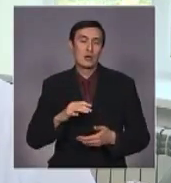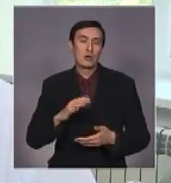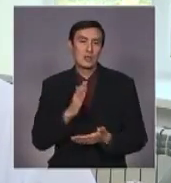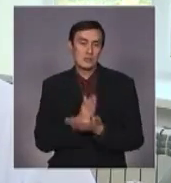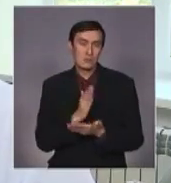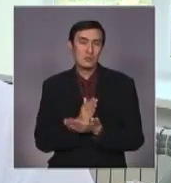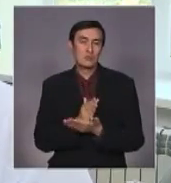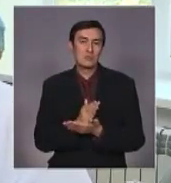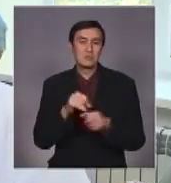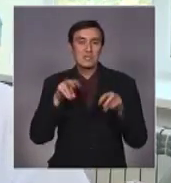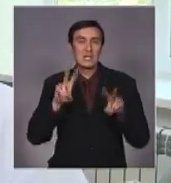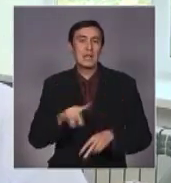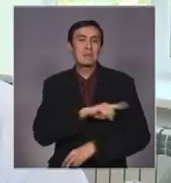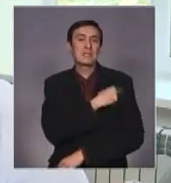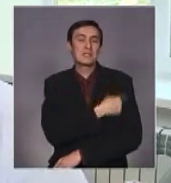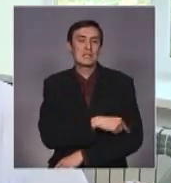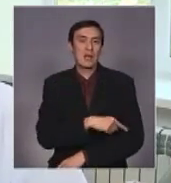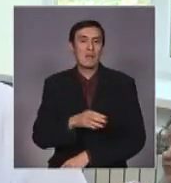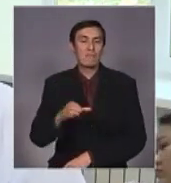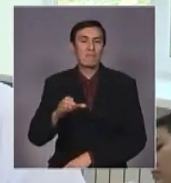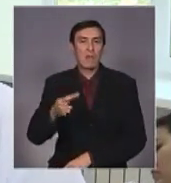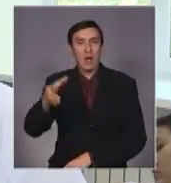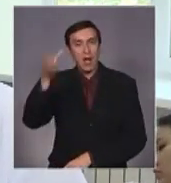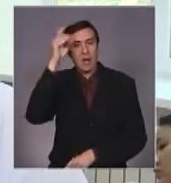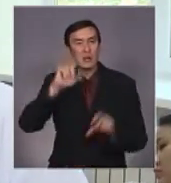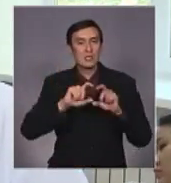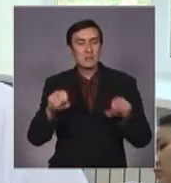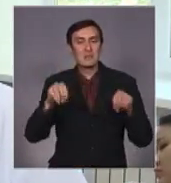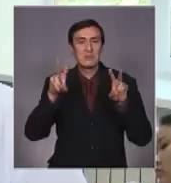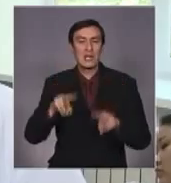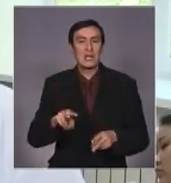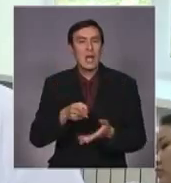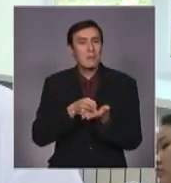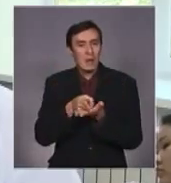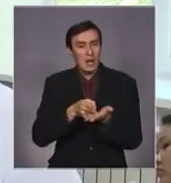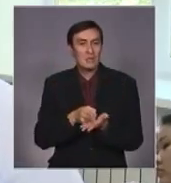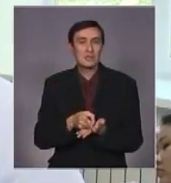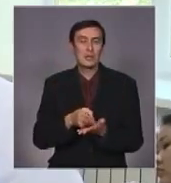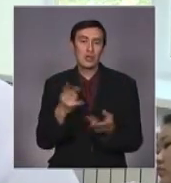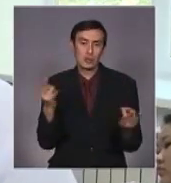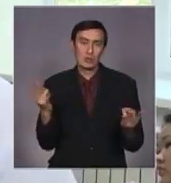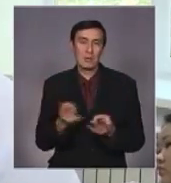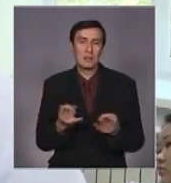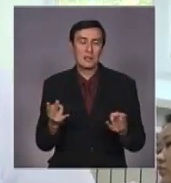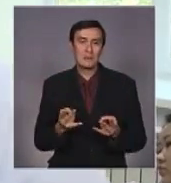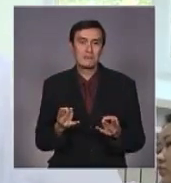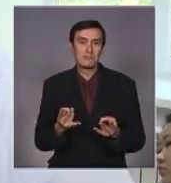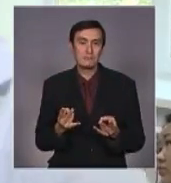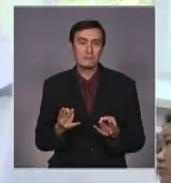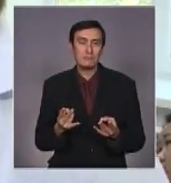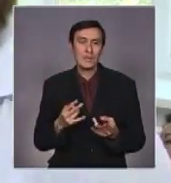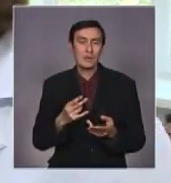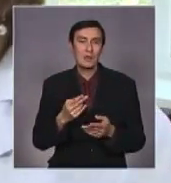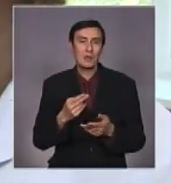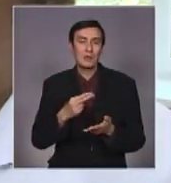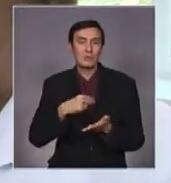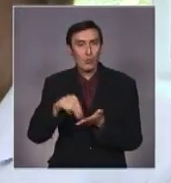имеется медицинская академия в городе Актобе, где проводят высокоспециализированные операции, соответственно, идут запросы на наши